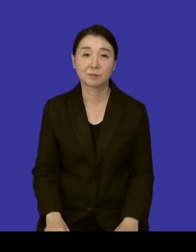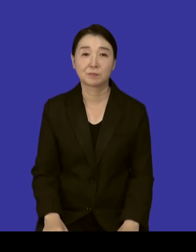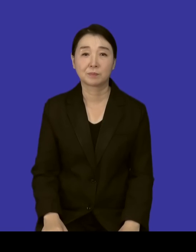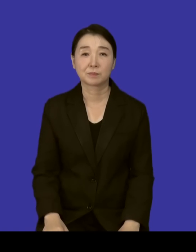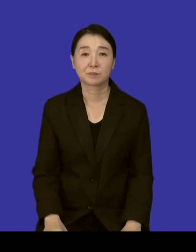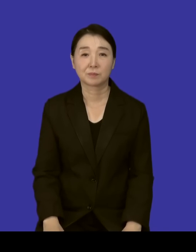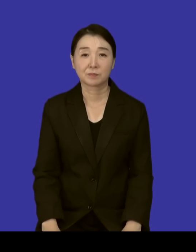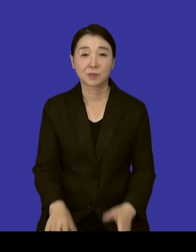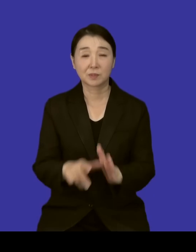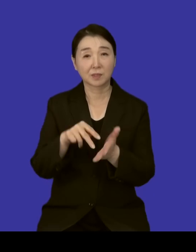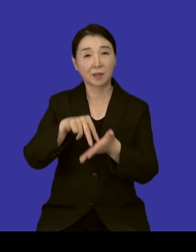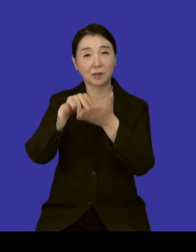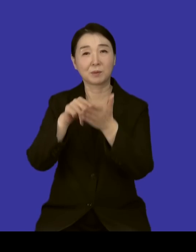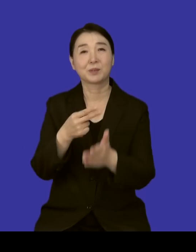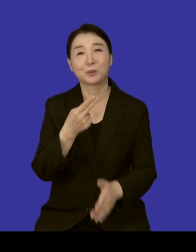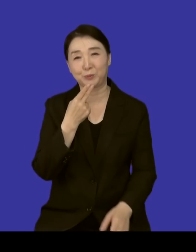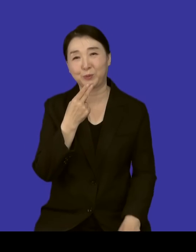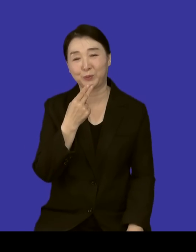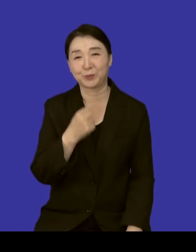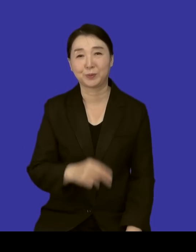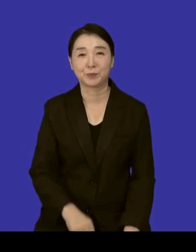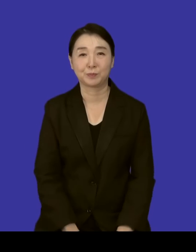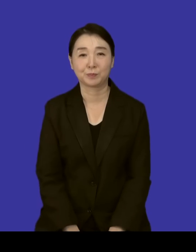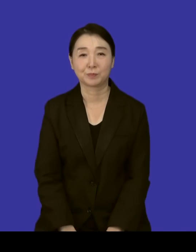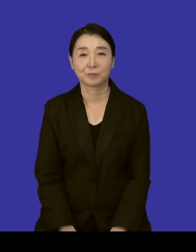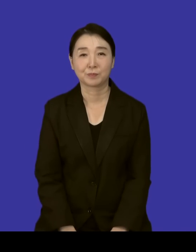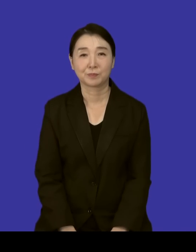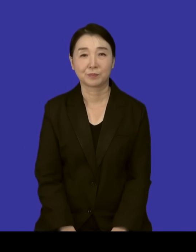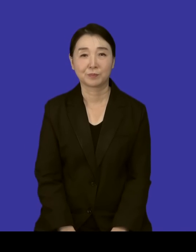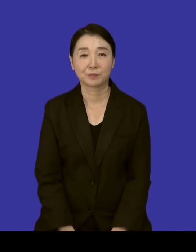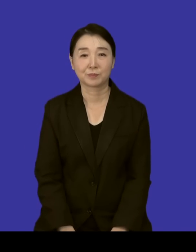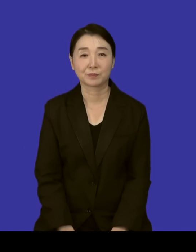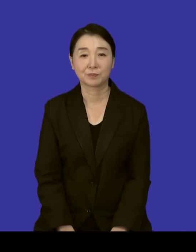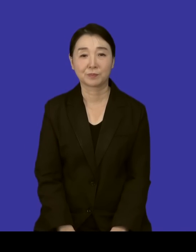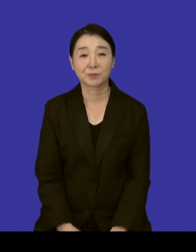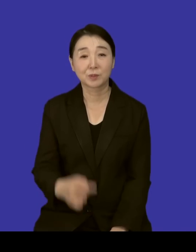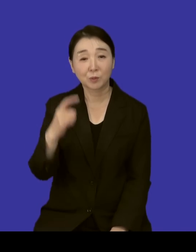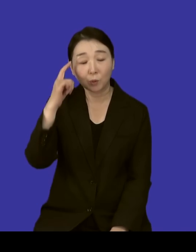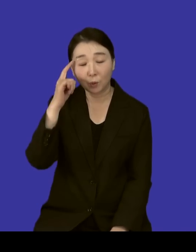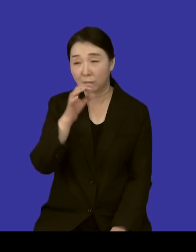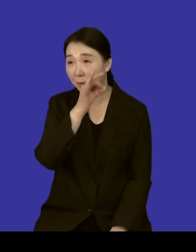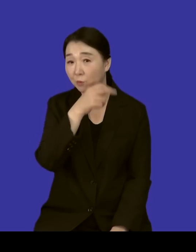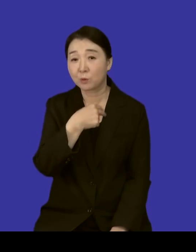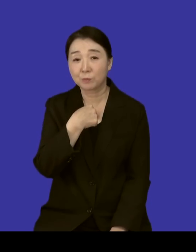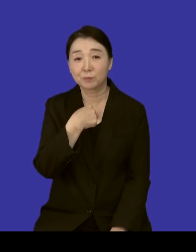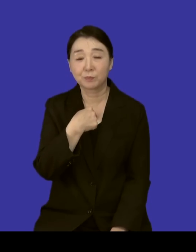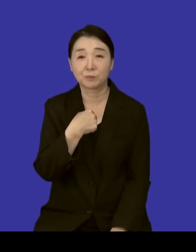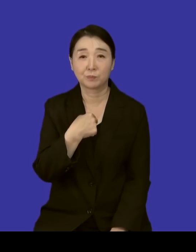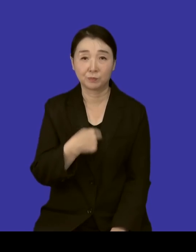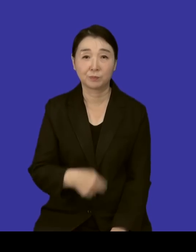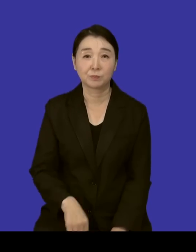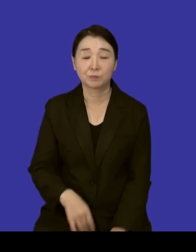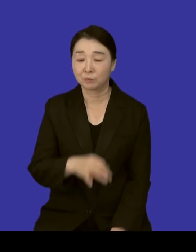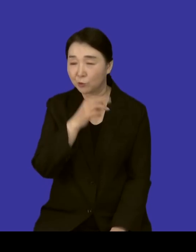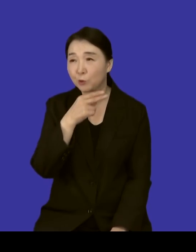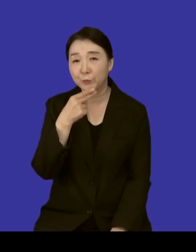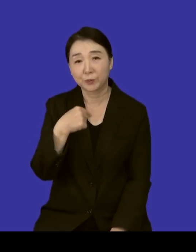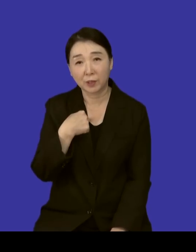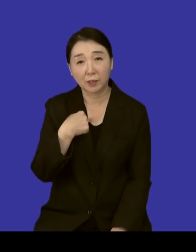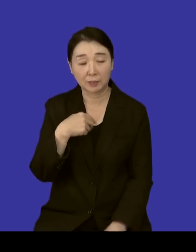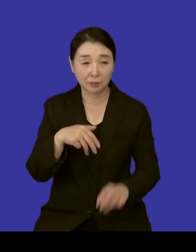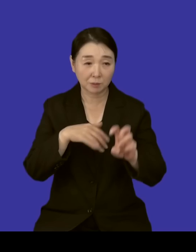그때 저기 엘리베이터도 없을 때죠. 그런데 왜냐하면 그게 부끄럽지가 않았어요. 30대